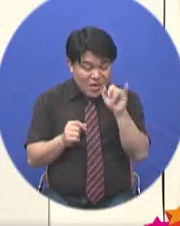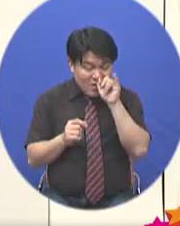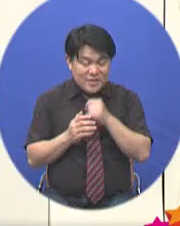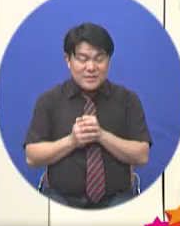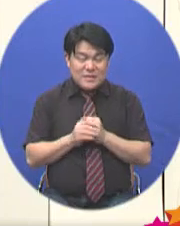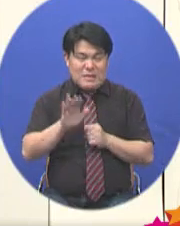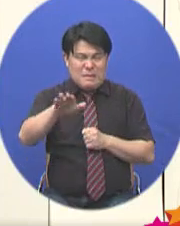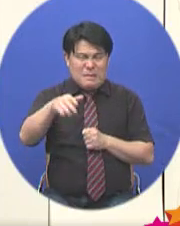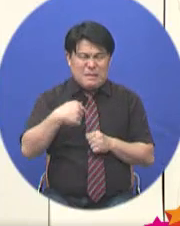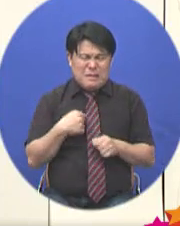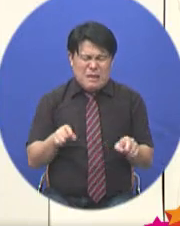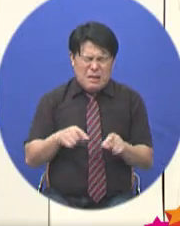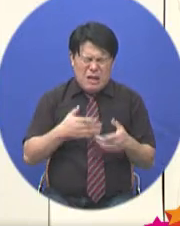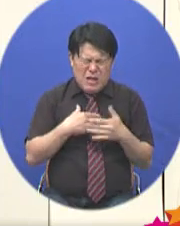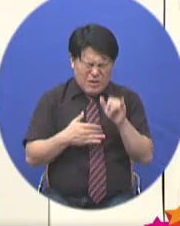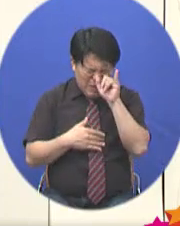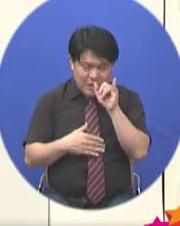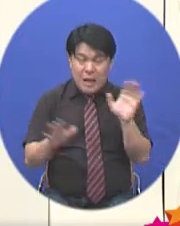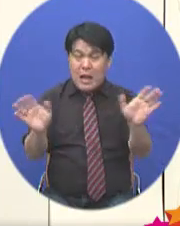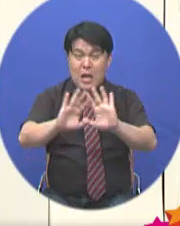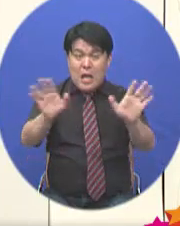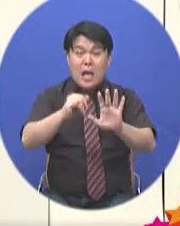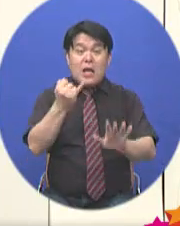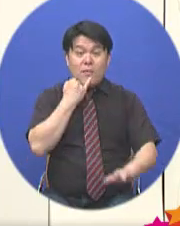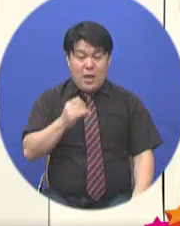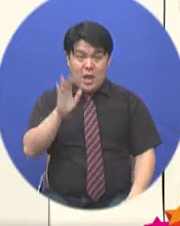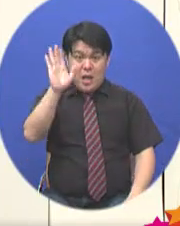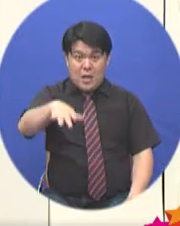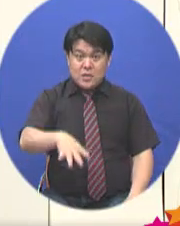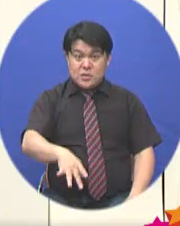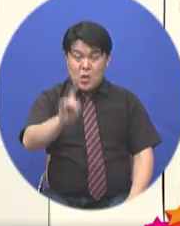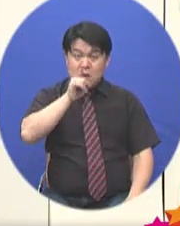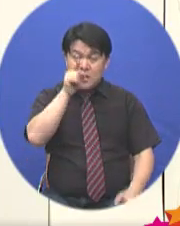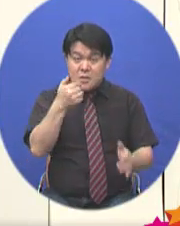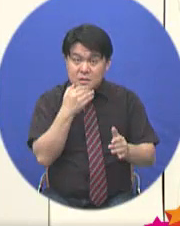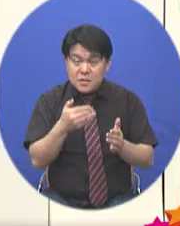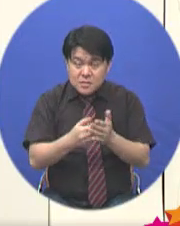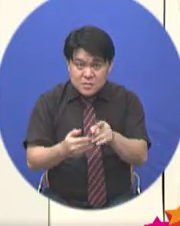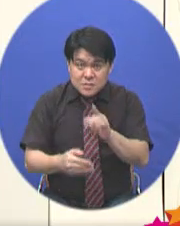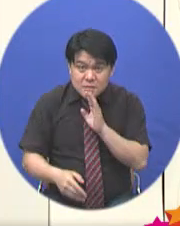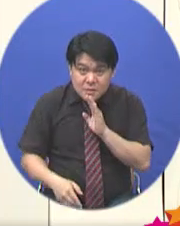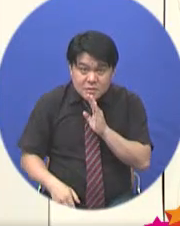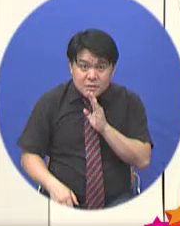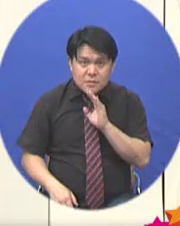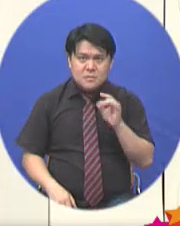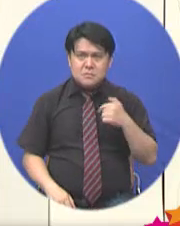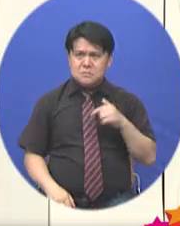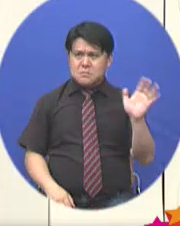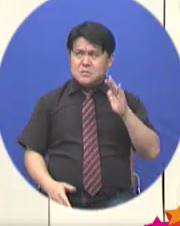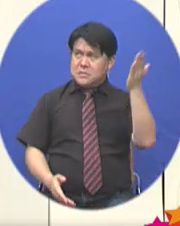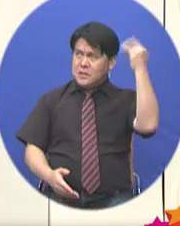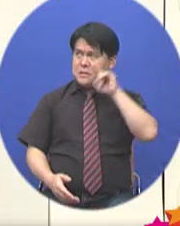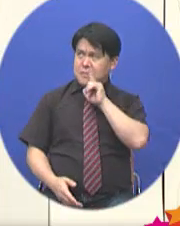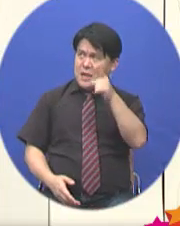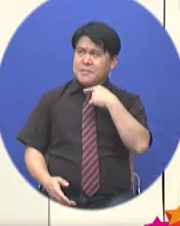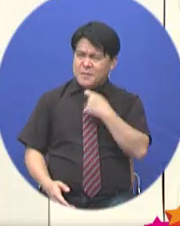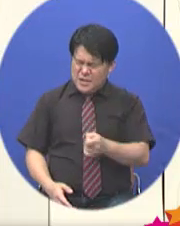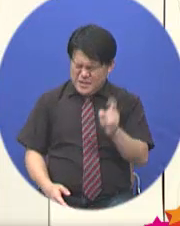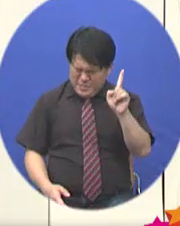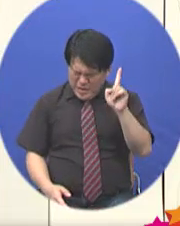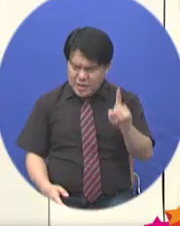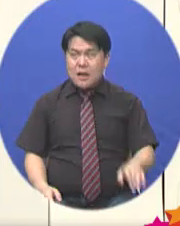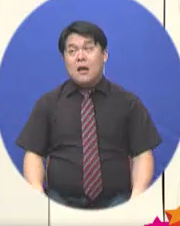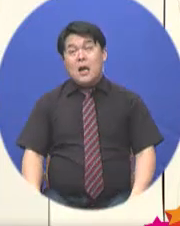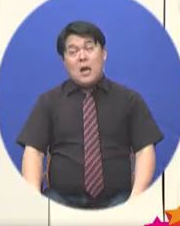너무 떨려요. 네, 맞습니다. 떨릴 거 없어요. 예. 처음 신청하신 건가요? 아니요, 그때 한번 했는데.